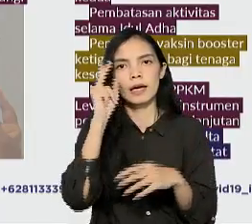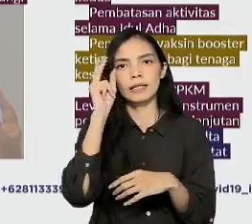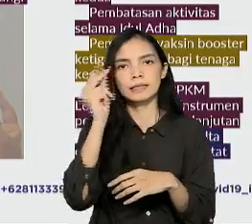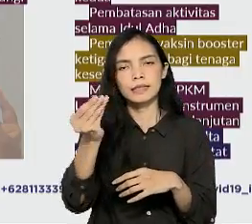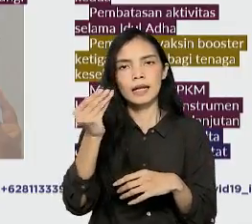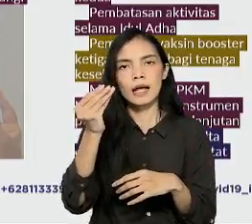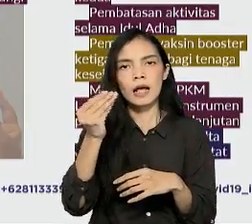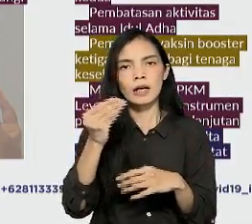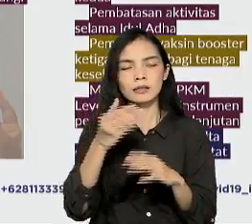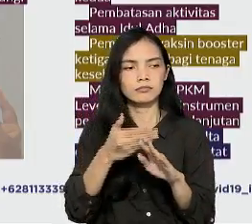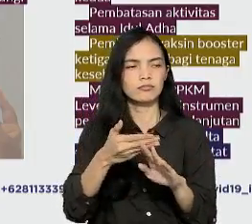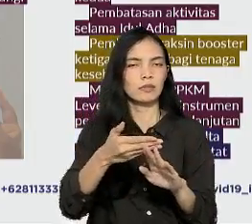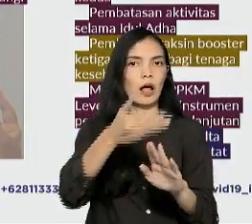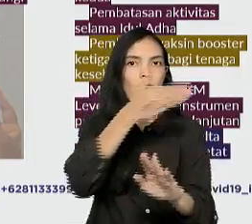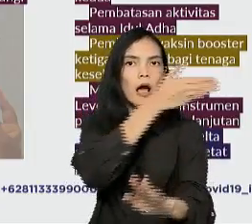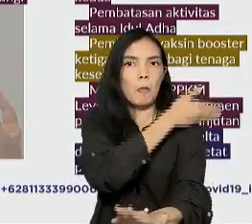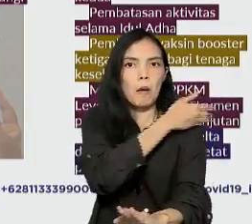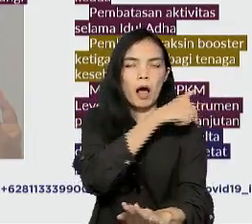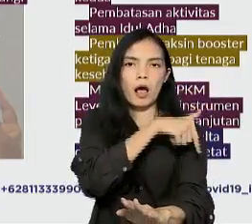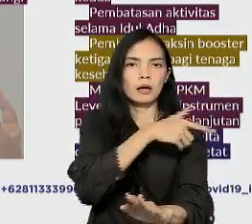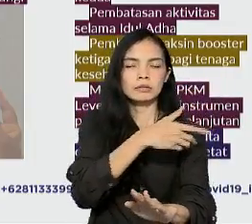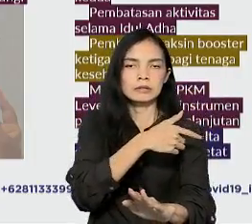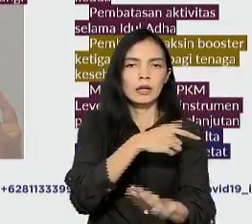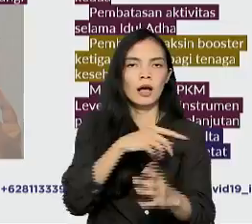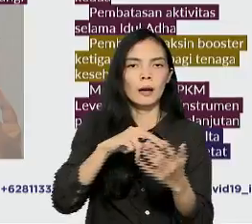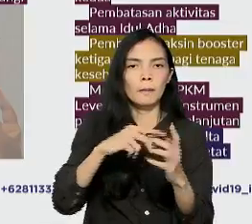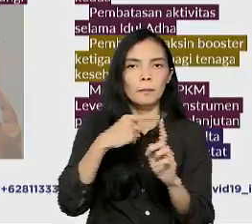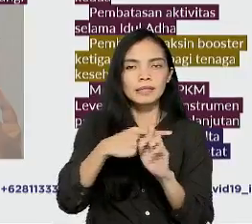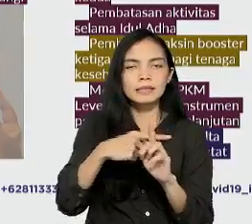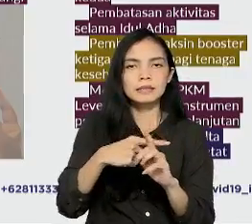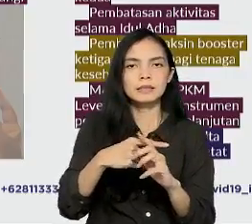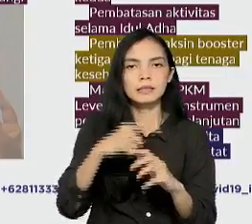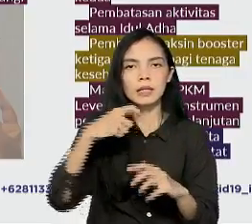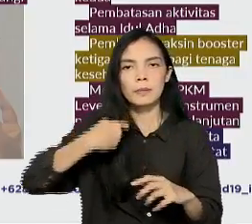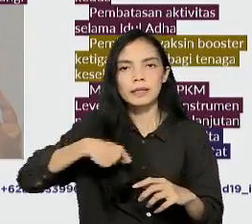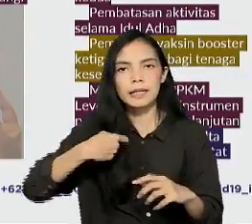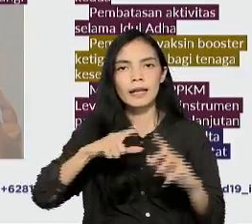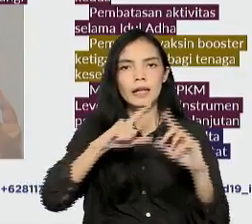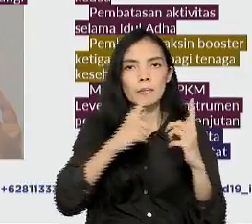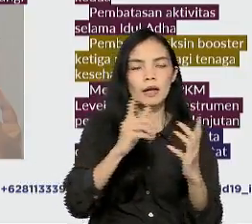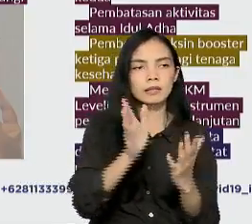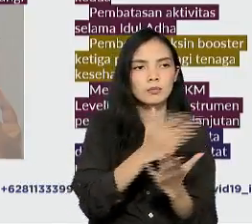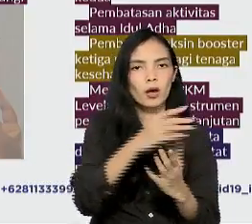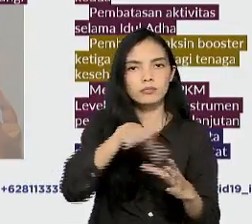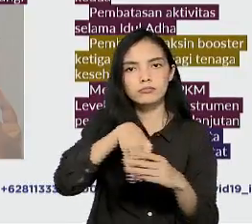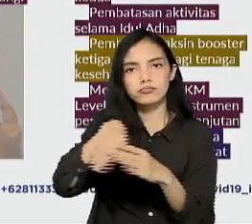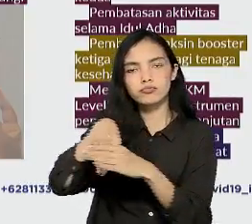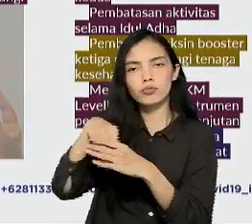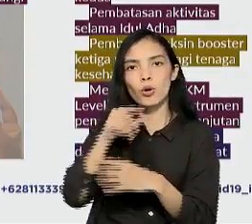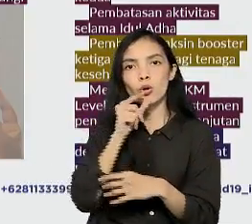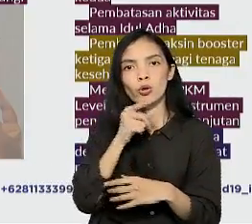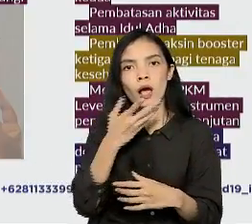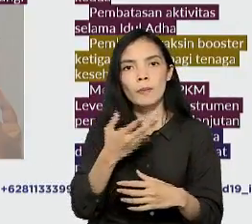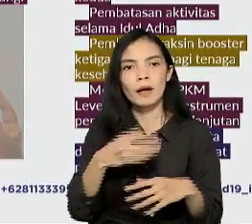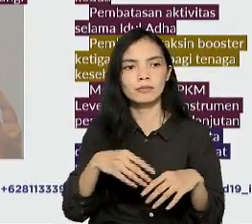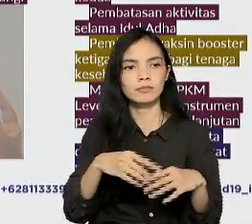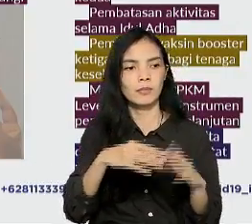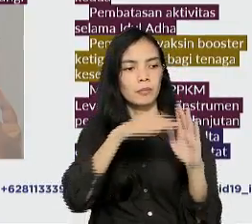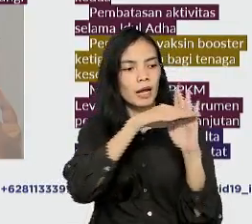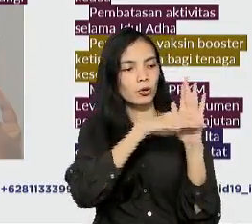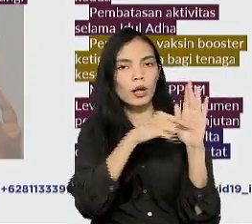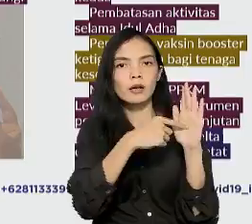perencanaannya dilakukan jauh-jauh hari dan melibatkan lintas kementerian lembaga untuk kesiapan